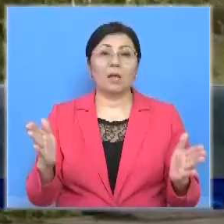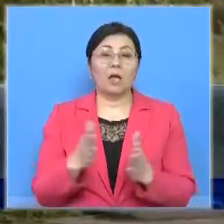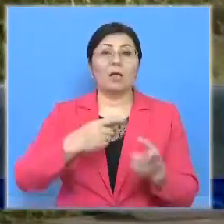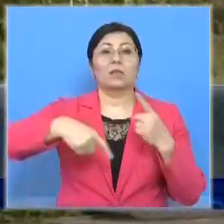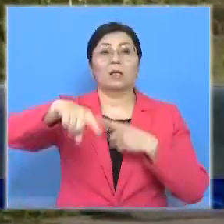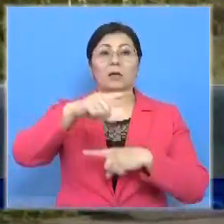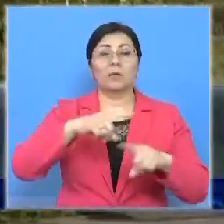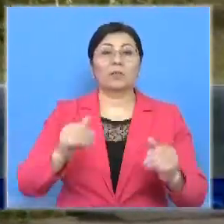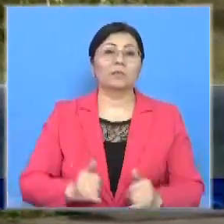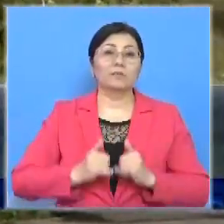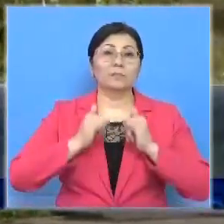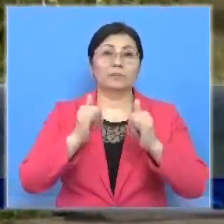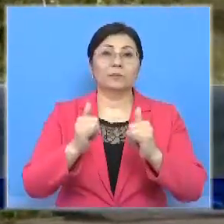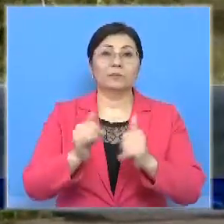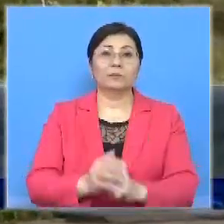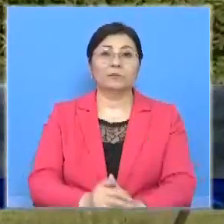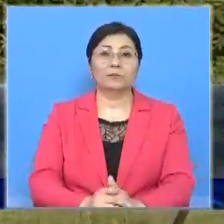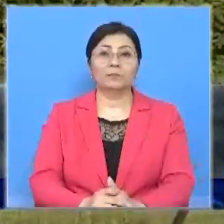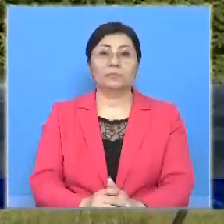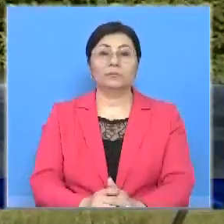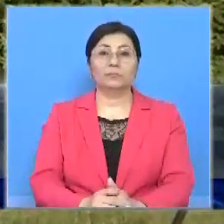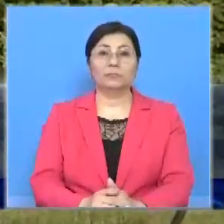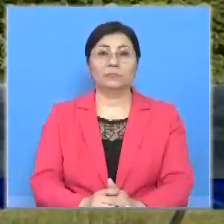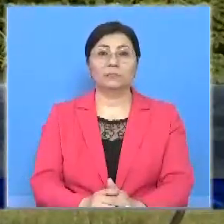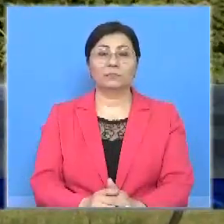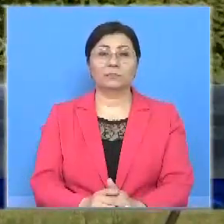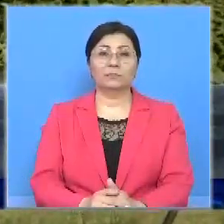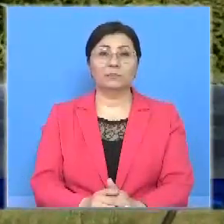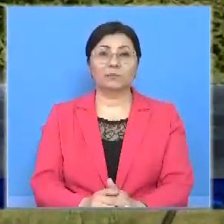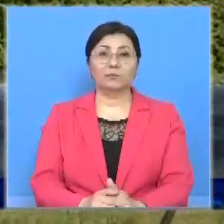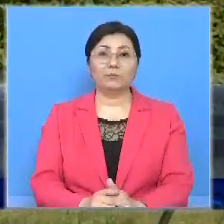салаларына бет бұрған. Амангелді Атабайұлы, Жансай Әбдікәрім, Самат Қалекенов, Ақтөбе телеарнасы.